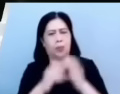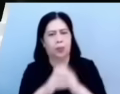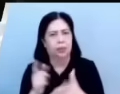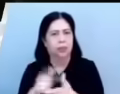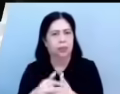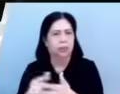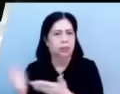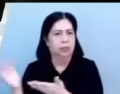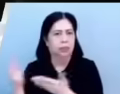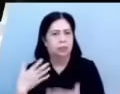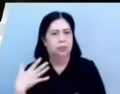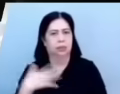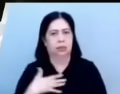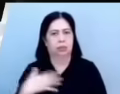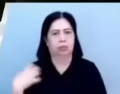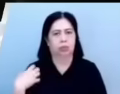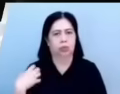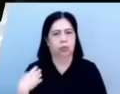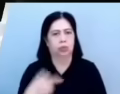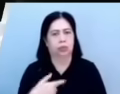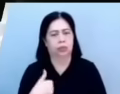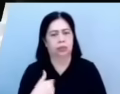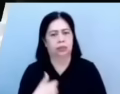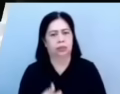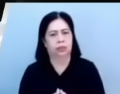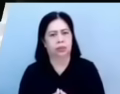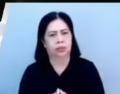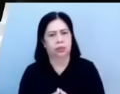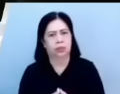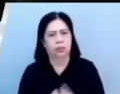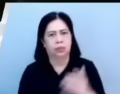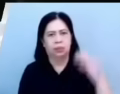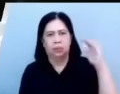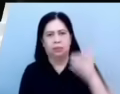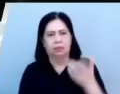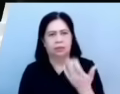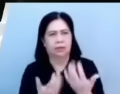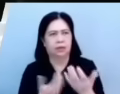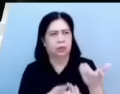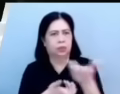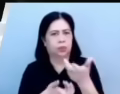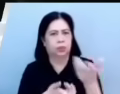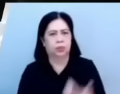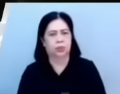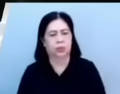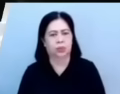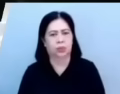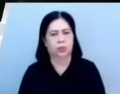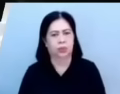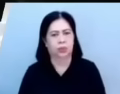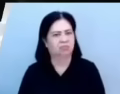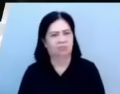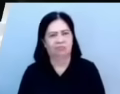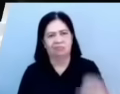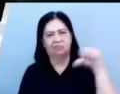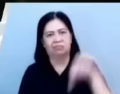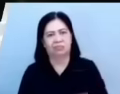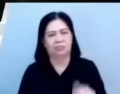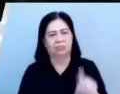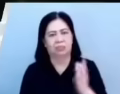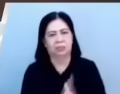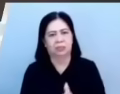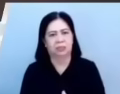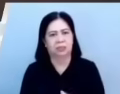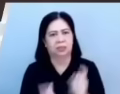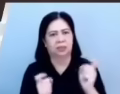ko. May dala po kami yung, ano po yung fire, these things this year. Hindi na po kaya yung apoy kasi mabilis